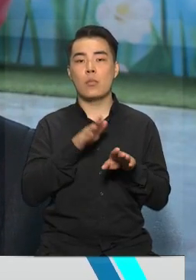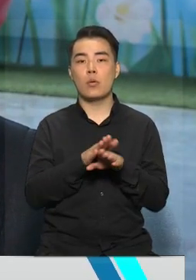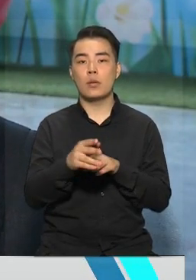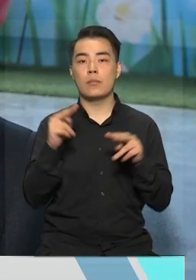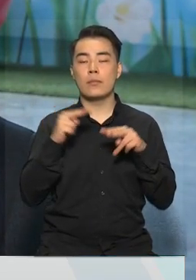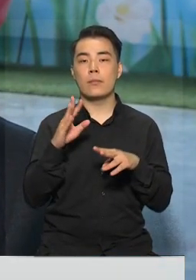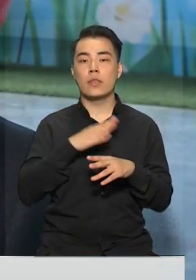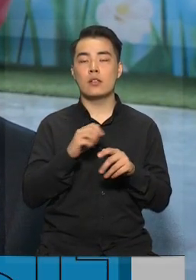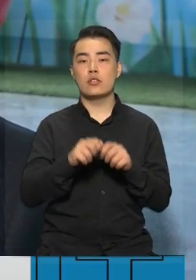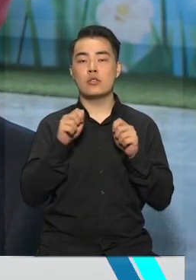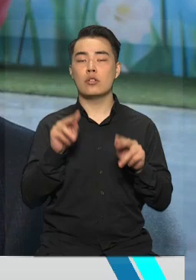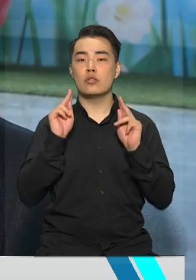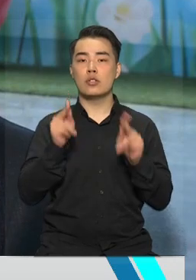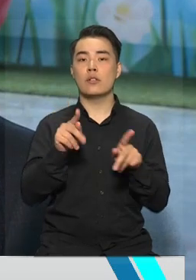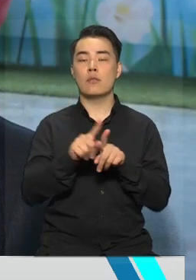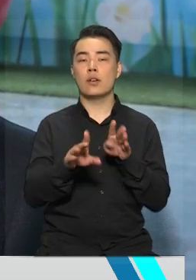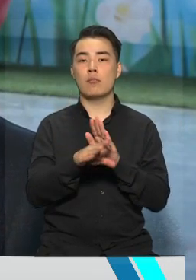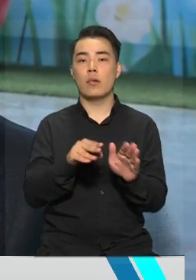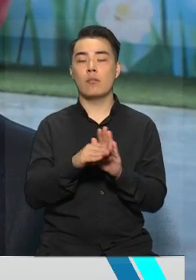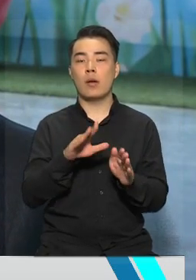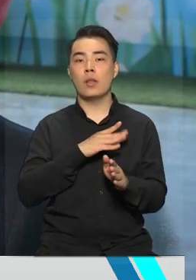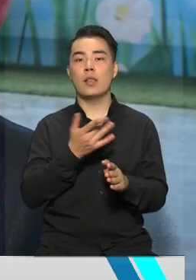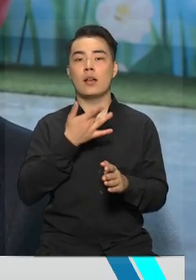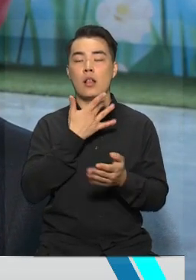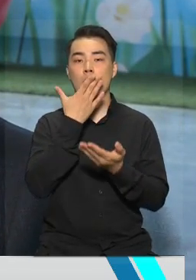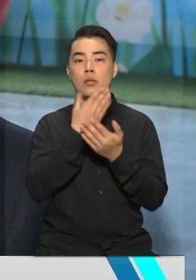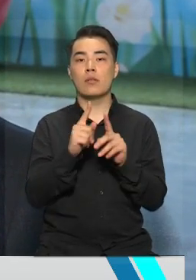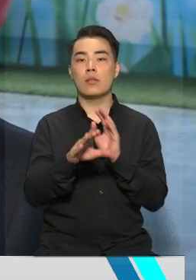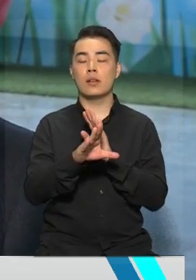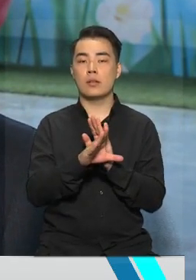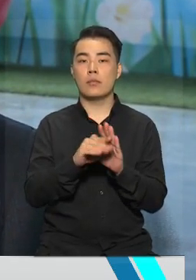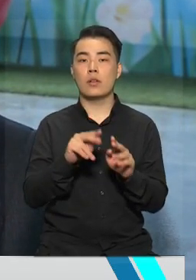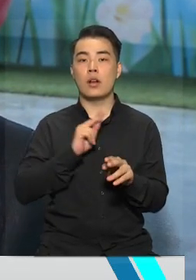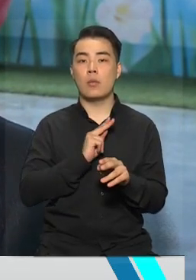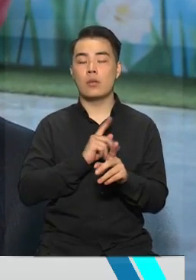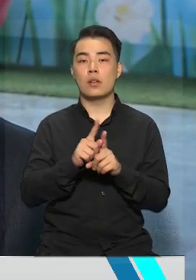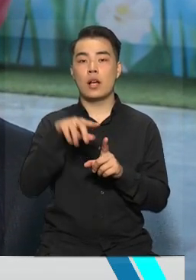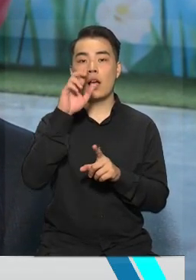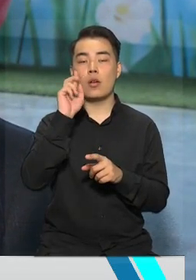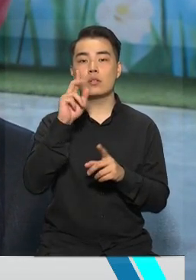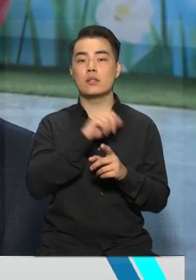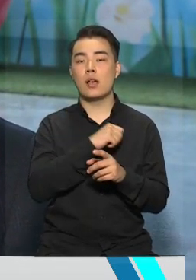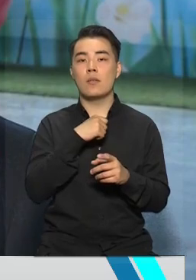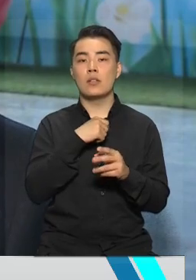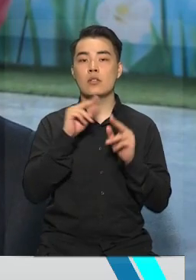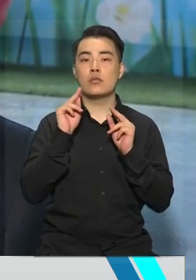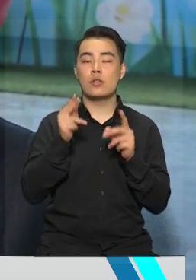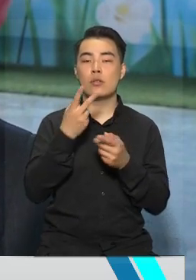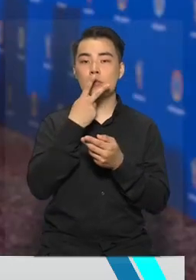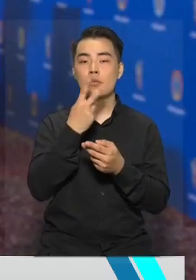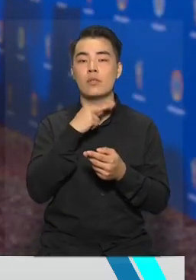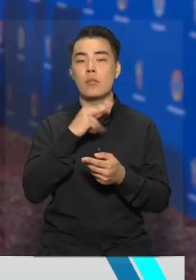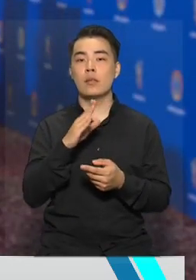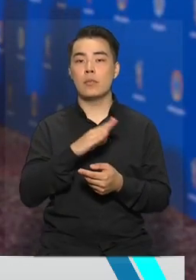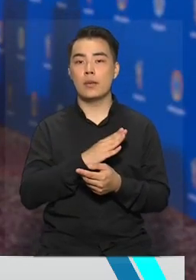қадағаладық. Ашық әрі әділ сайлауға куә болдық. Дауыс берушілермен сөйлесу барысында елдің ертеңіне деген сенім мен шынайы жанашырлықты